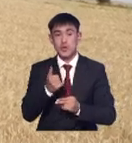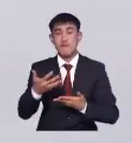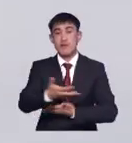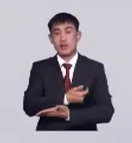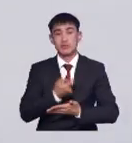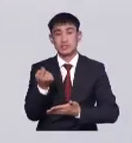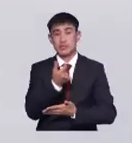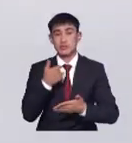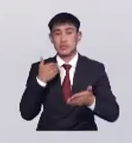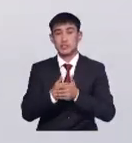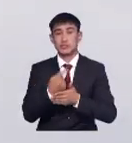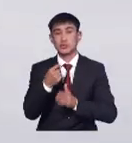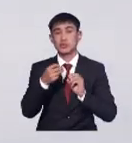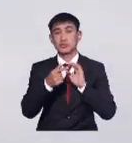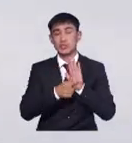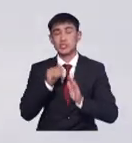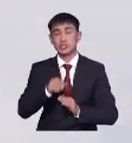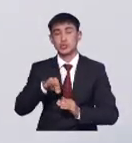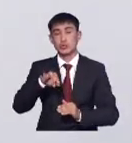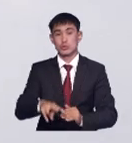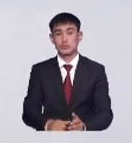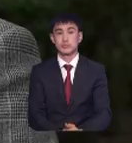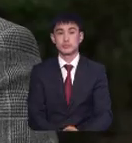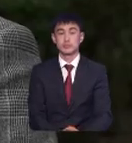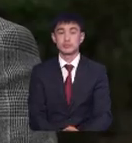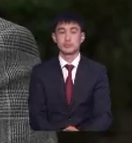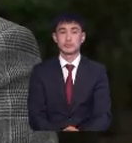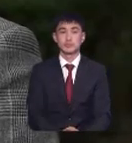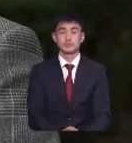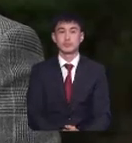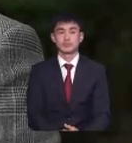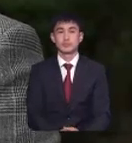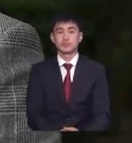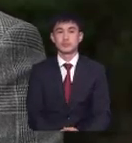сбор зерновых достиг 117 тысяч тонн.